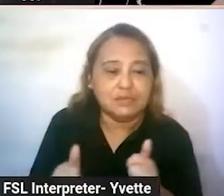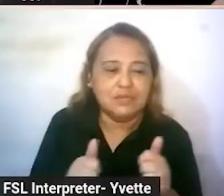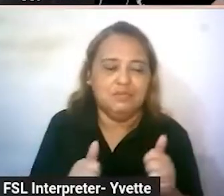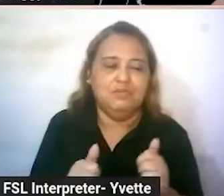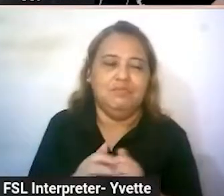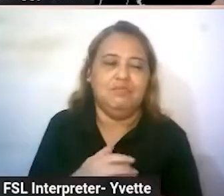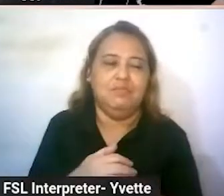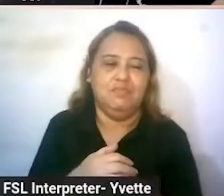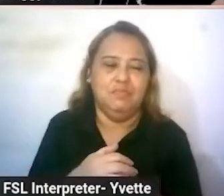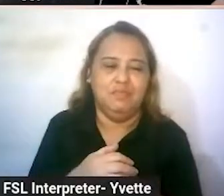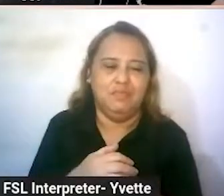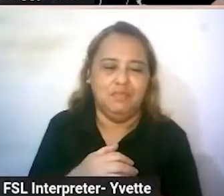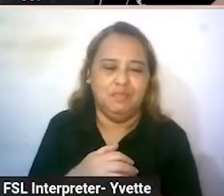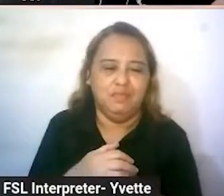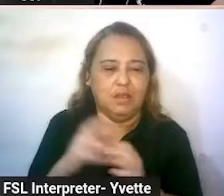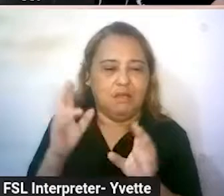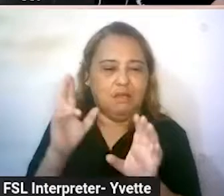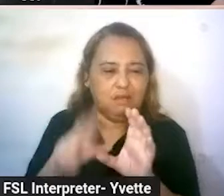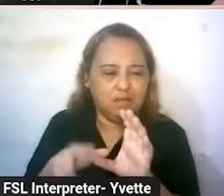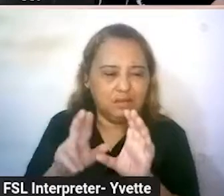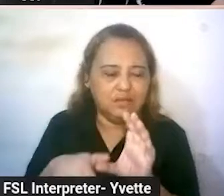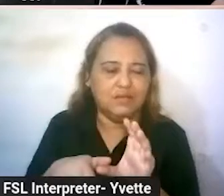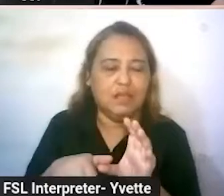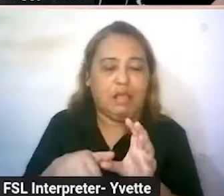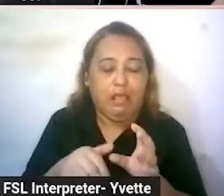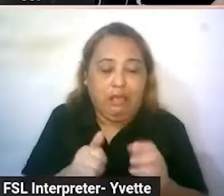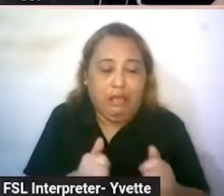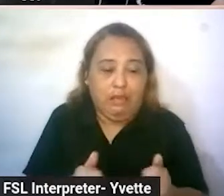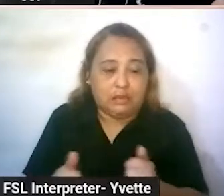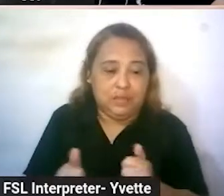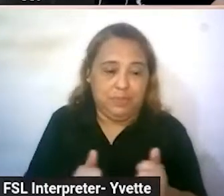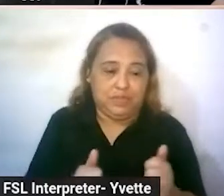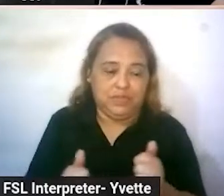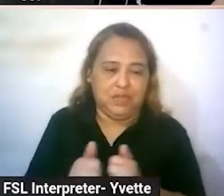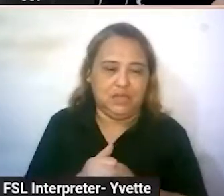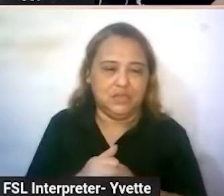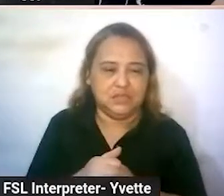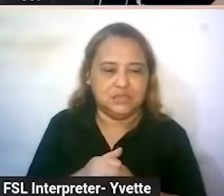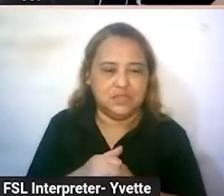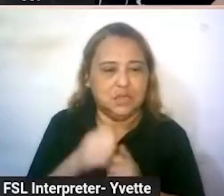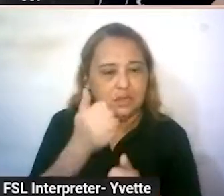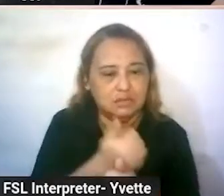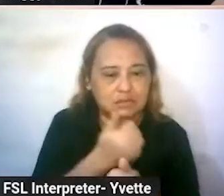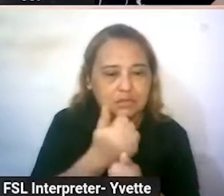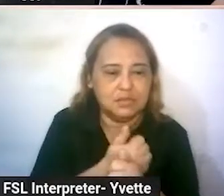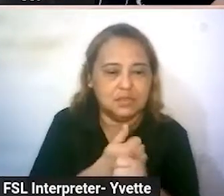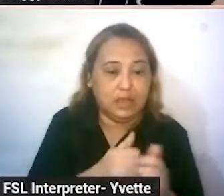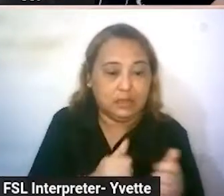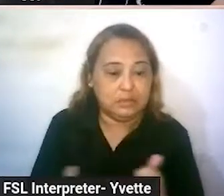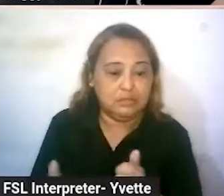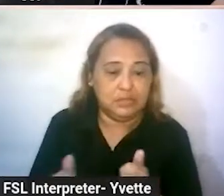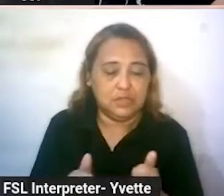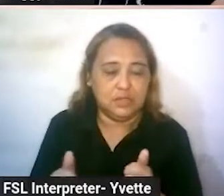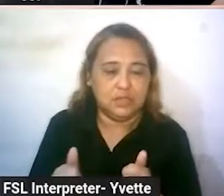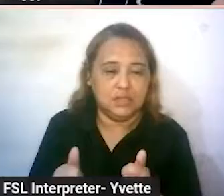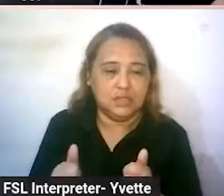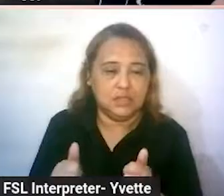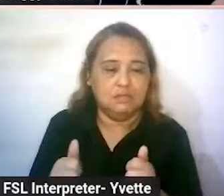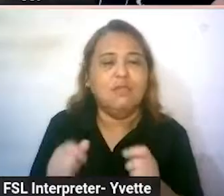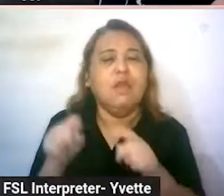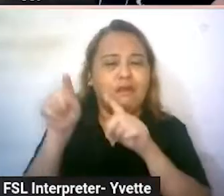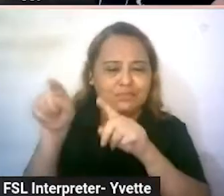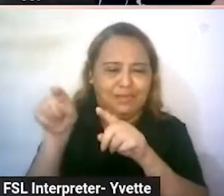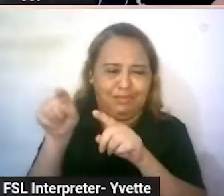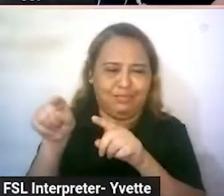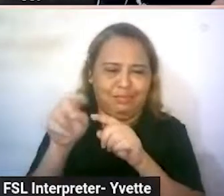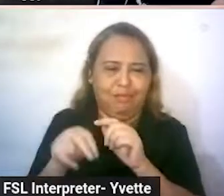sa mga persons with disability activities. So, bawat may activity, pinapa-attend kami.